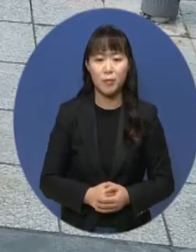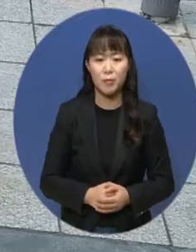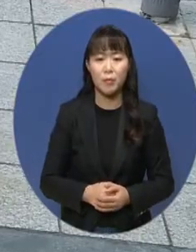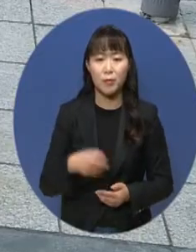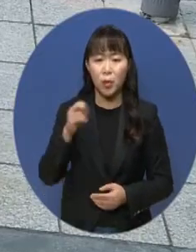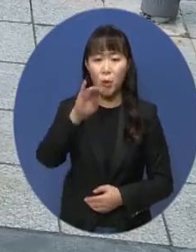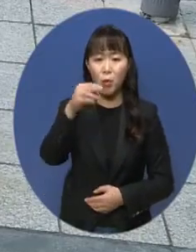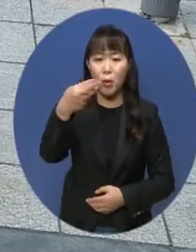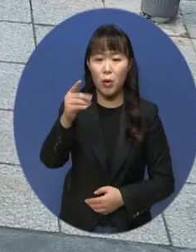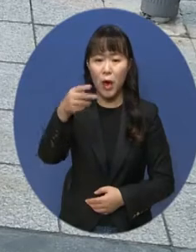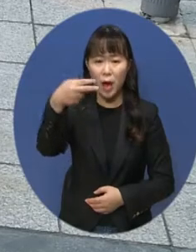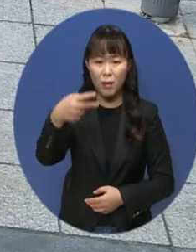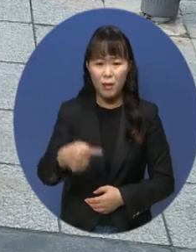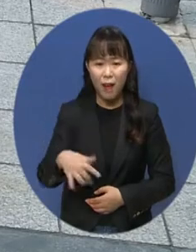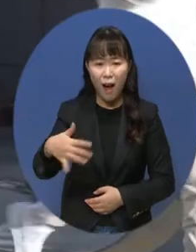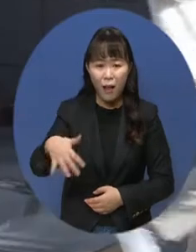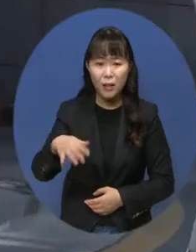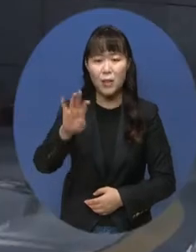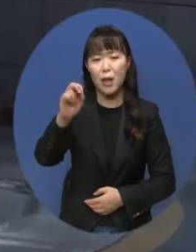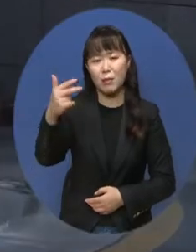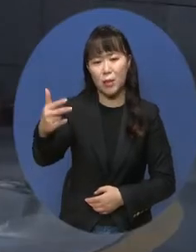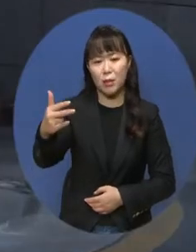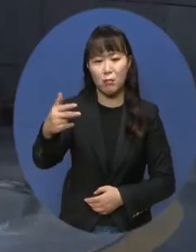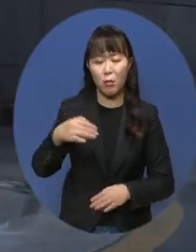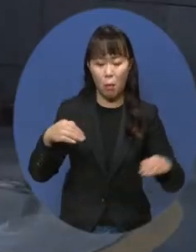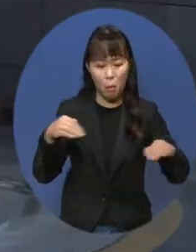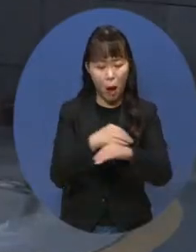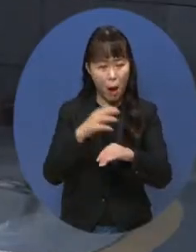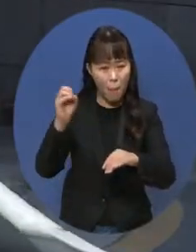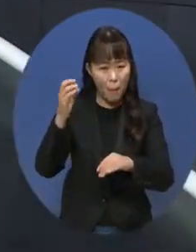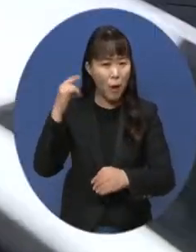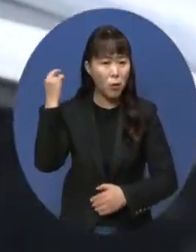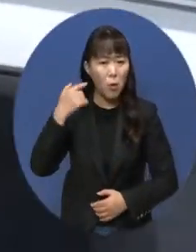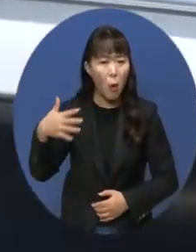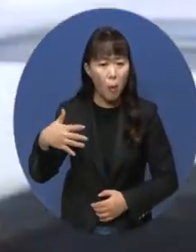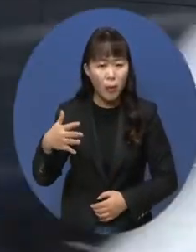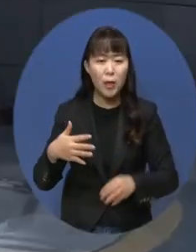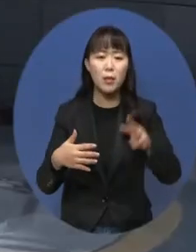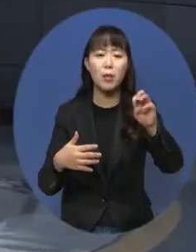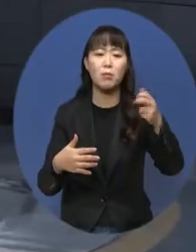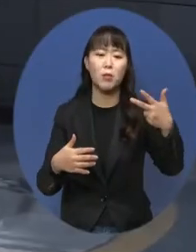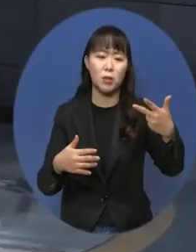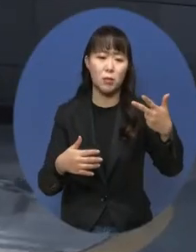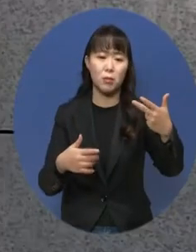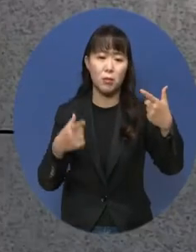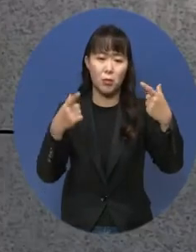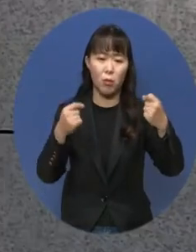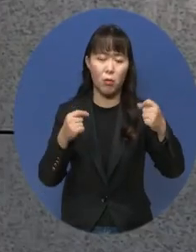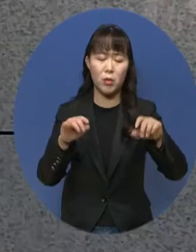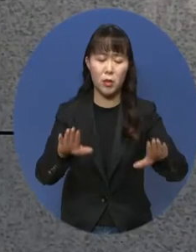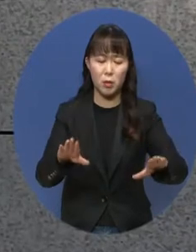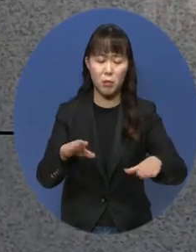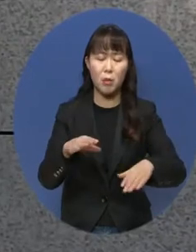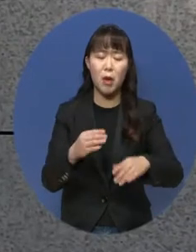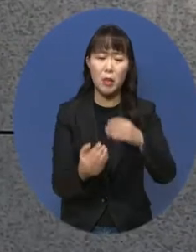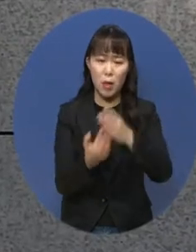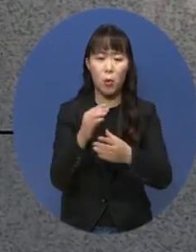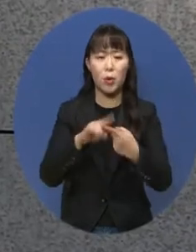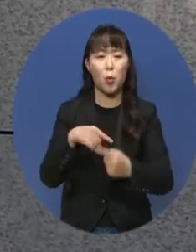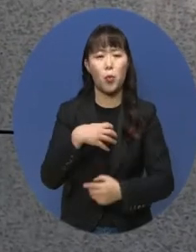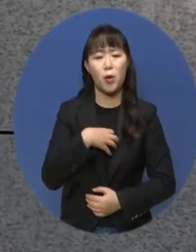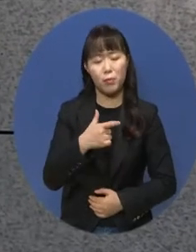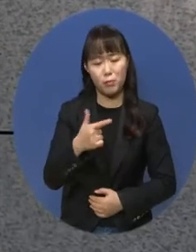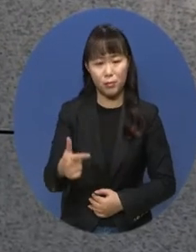또한 볼라드 미설치가 47개소, 차량 출입경보가 없는 곳이 37개소에 달하는 등 사고 위험에